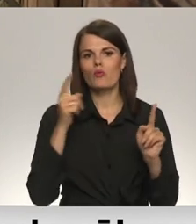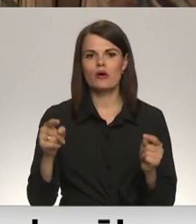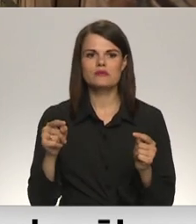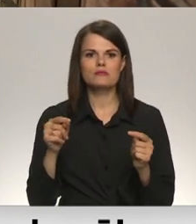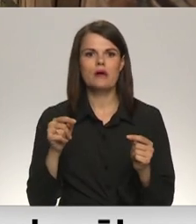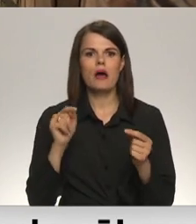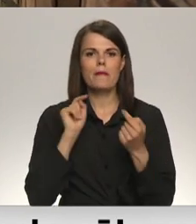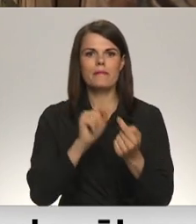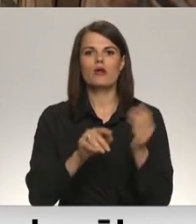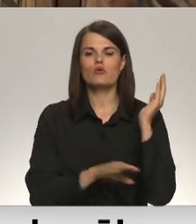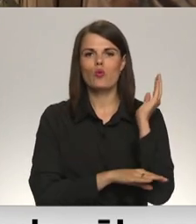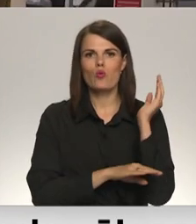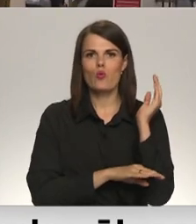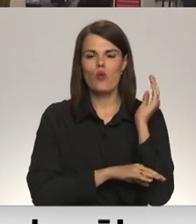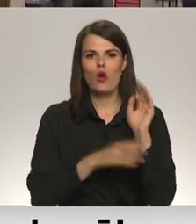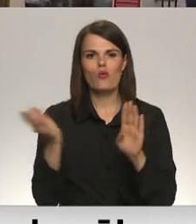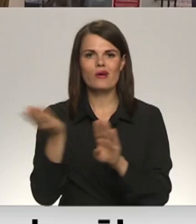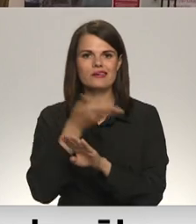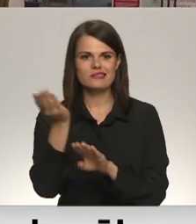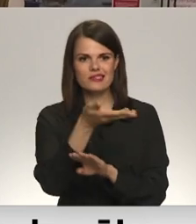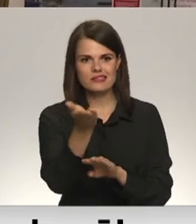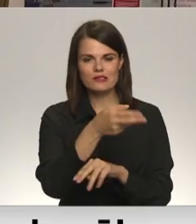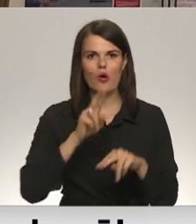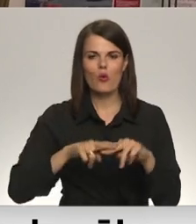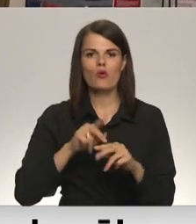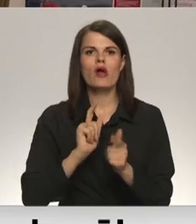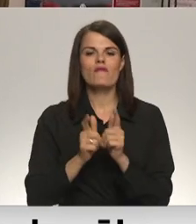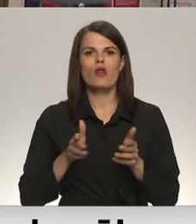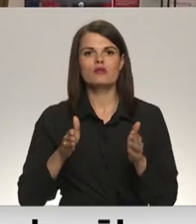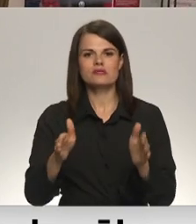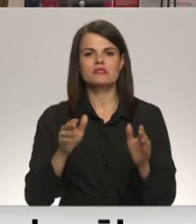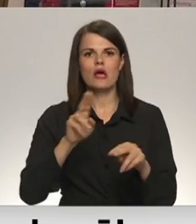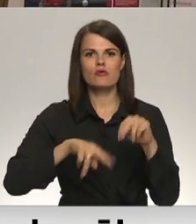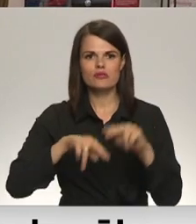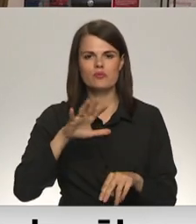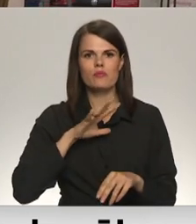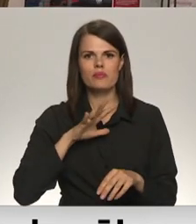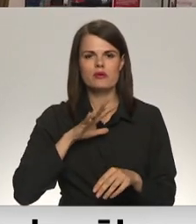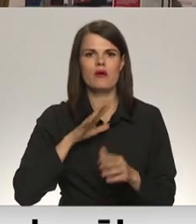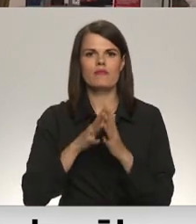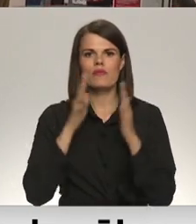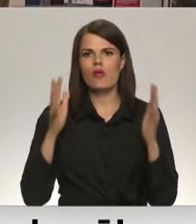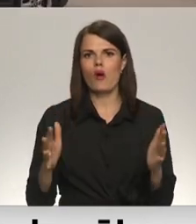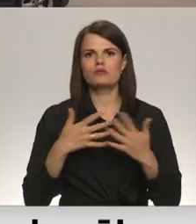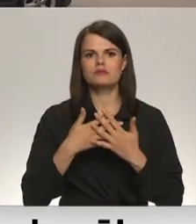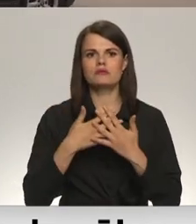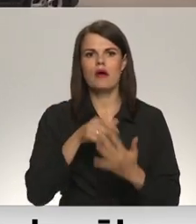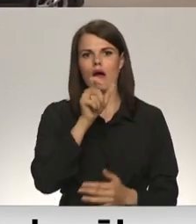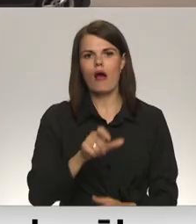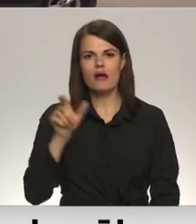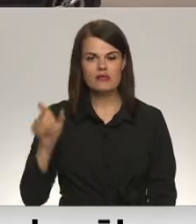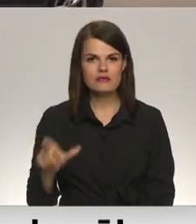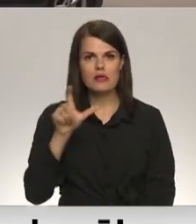koku iznīcināšanu un veloceļa izbūvi tieši Kastaņolejā iestājās dažādi aktīvisti. Laurai, noraugoties